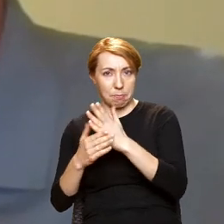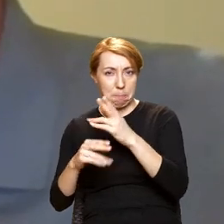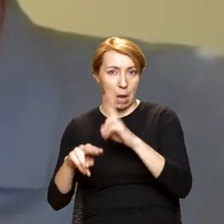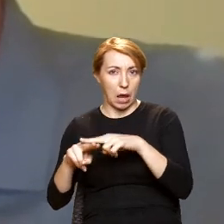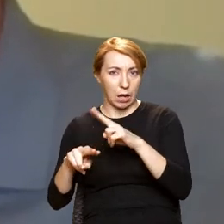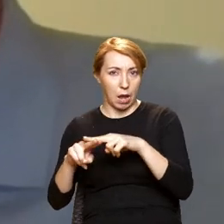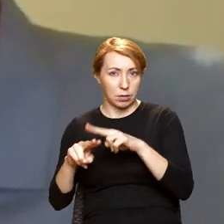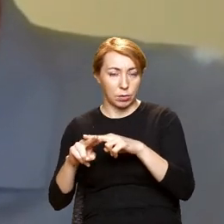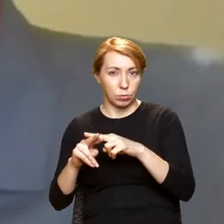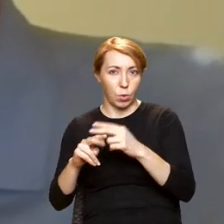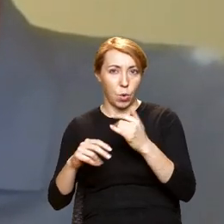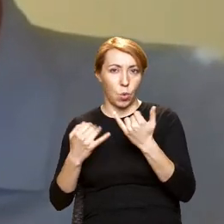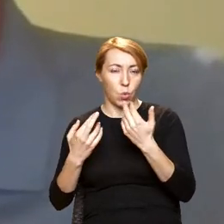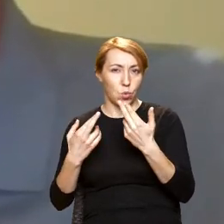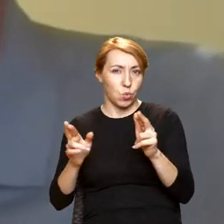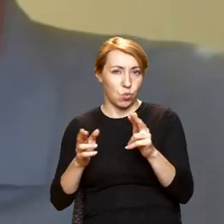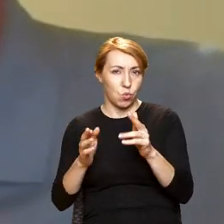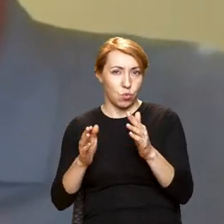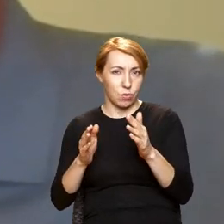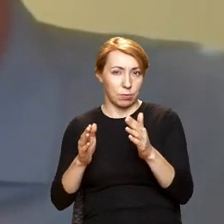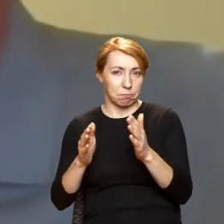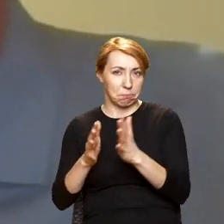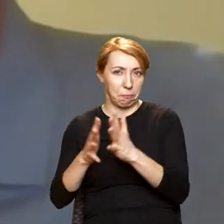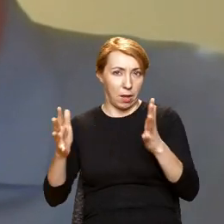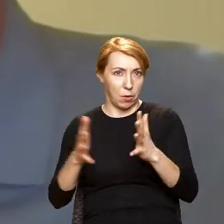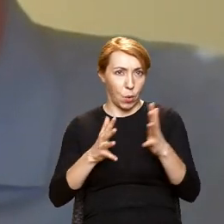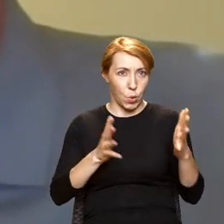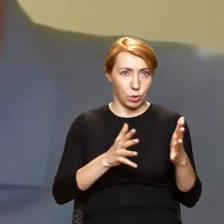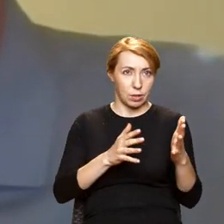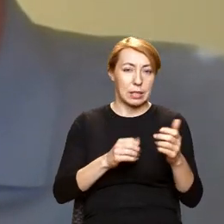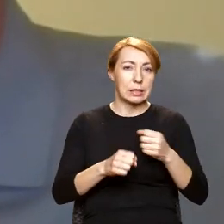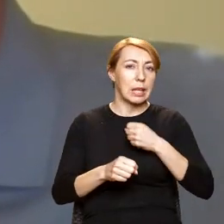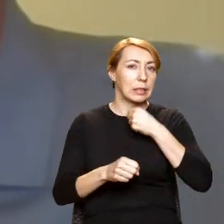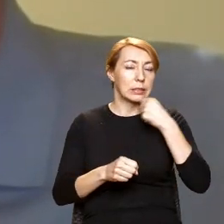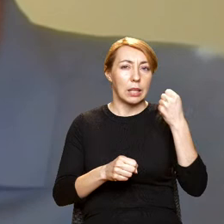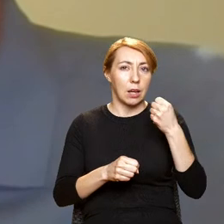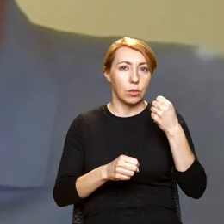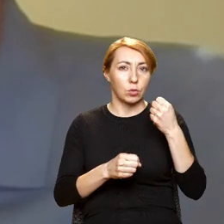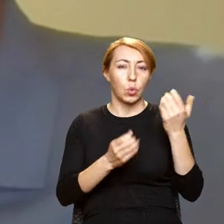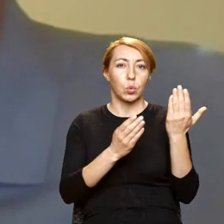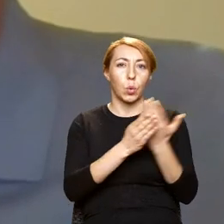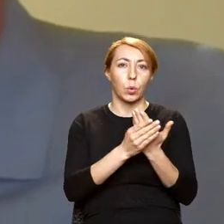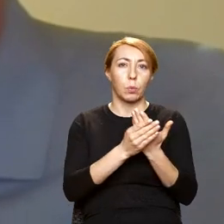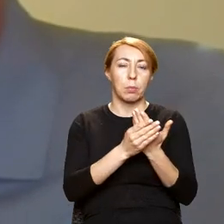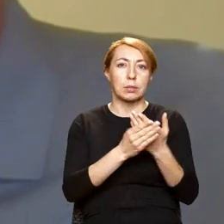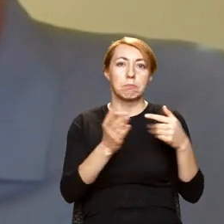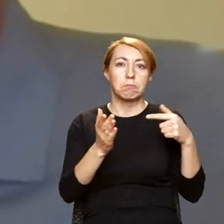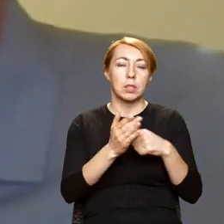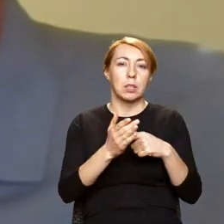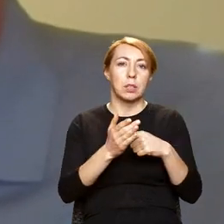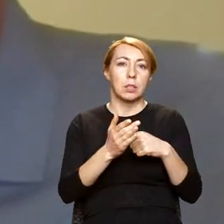różnej objętności. Najstarszy dokument datowany na lata